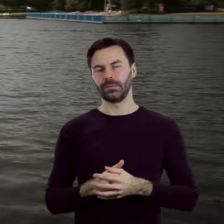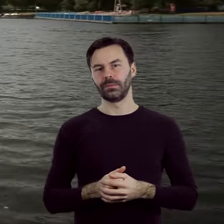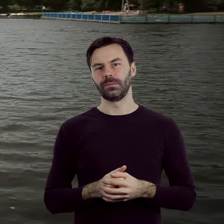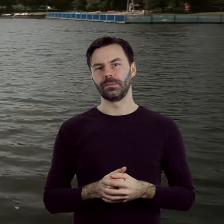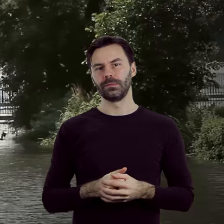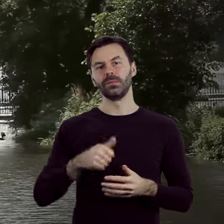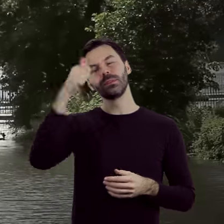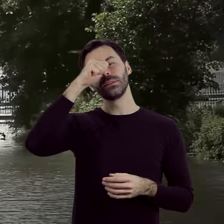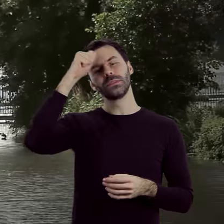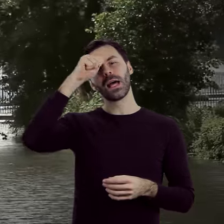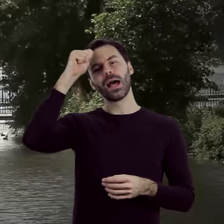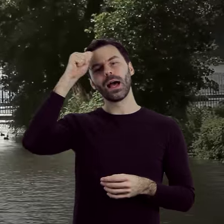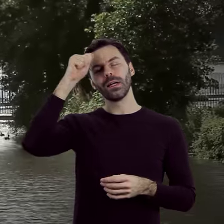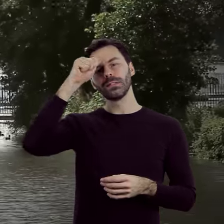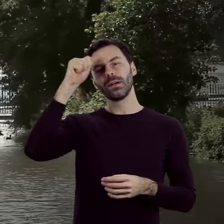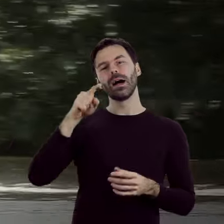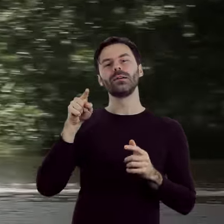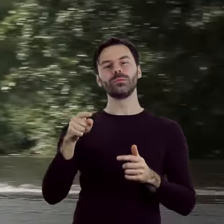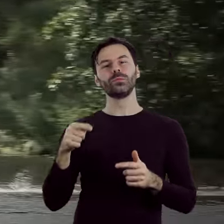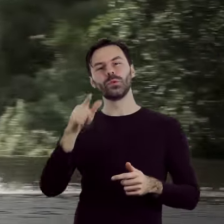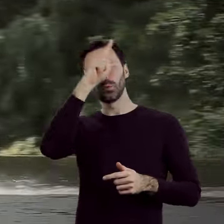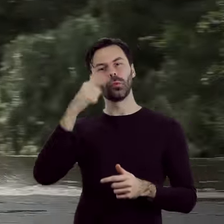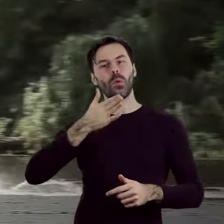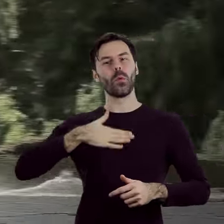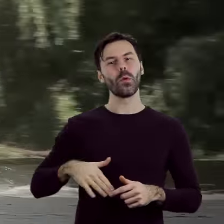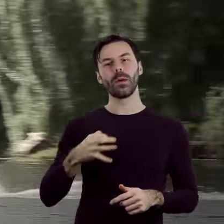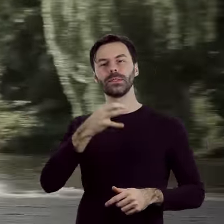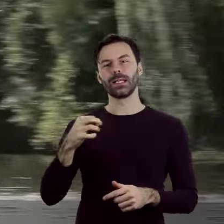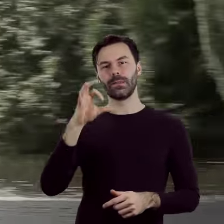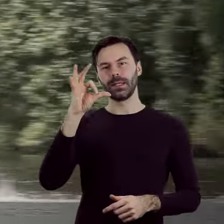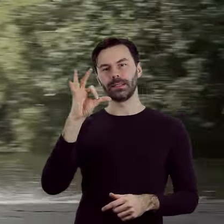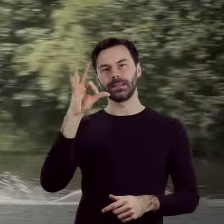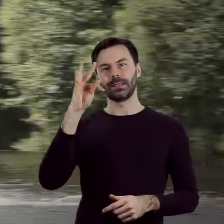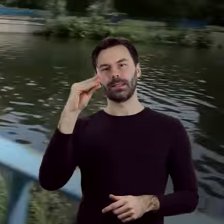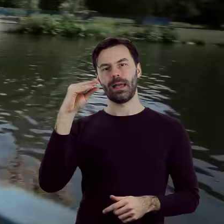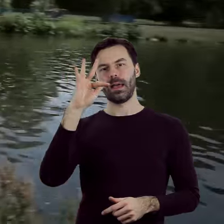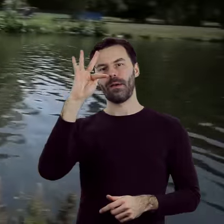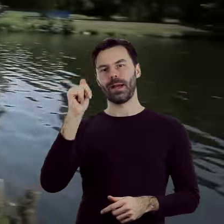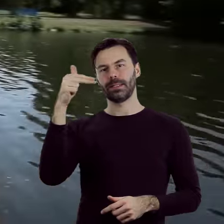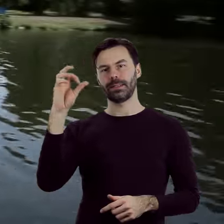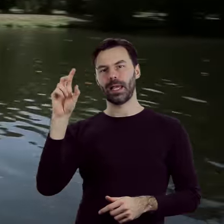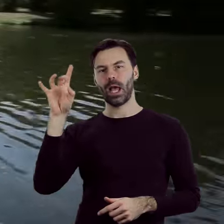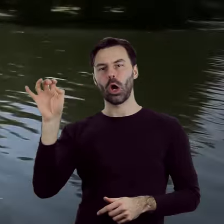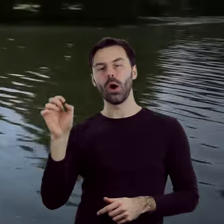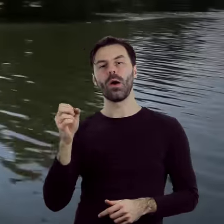stylu, rozlewając się na chętnie wykorzystywany przez łodzian staw Stefańskiego w parku